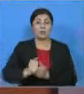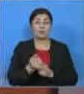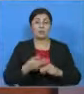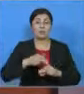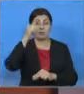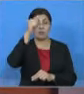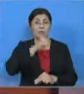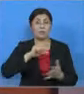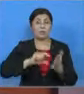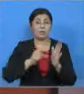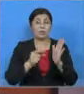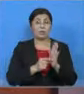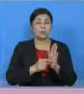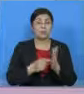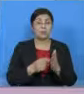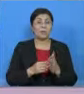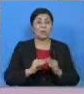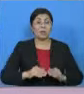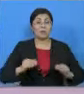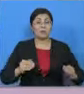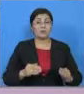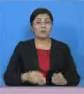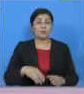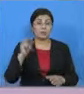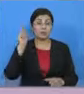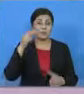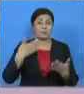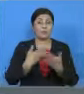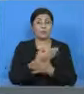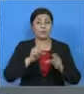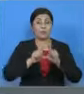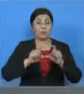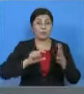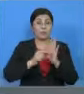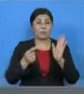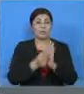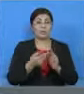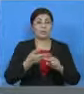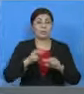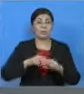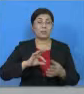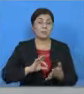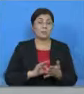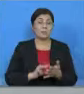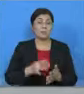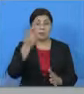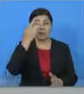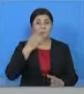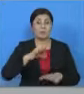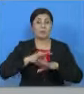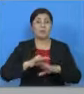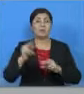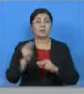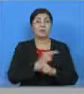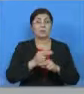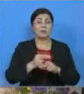ученики начальной школы будут получать знания в новых современных кабинетах. Этим летом в здании начальной школы был проведен капитальный ремонт на